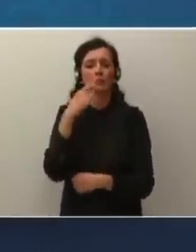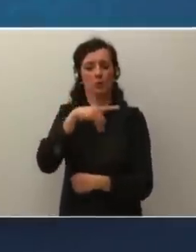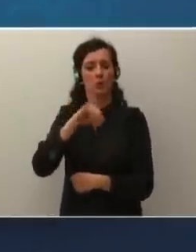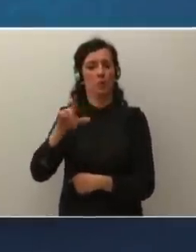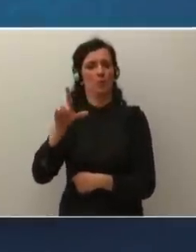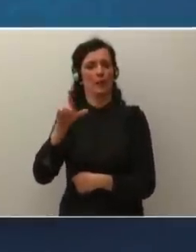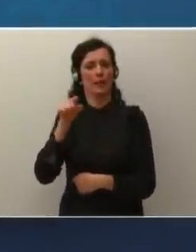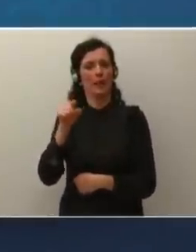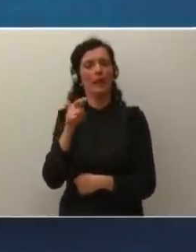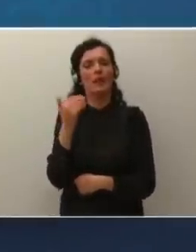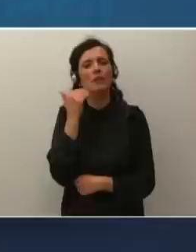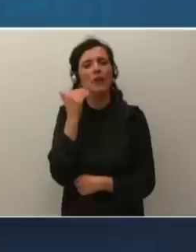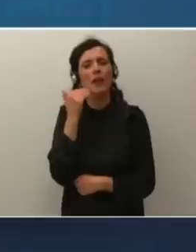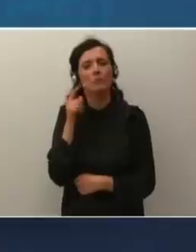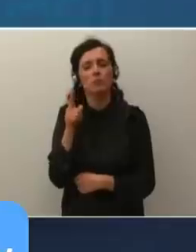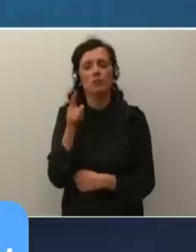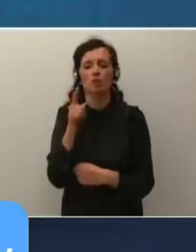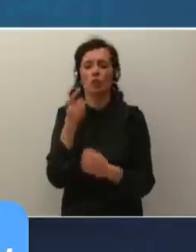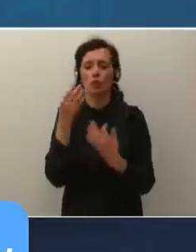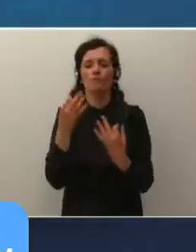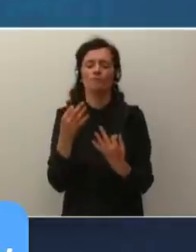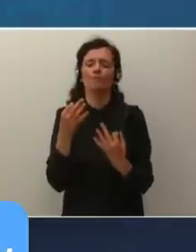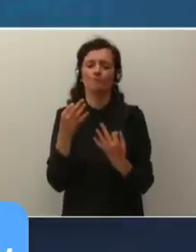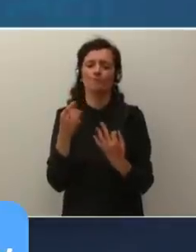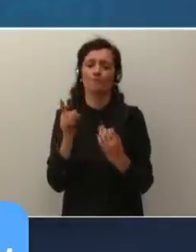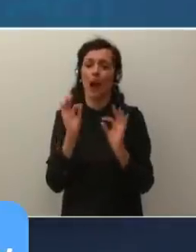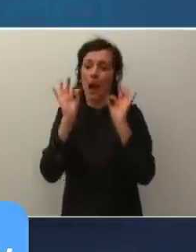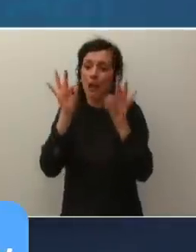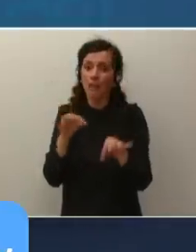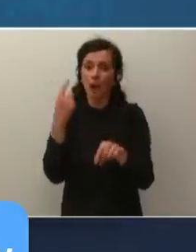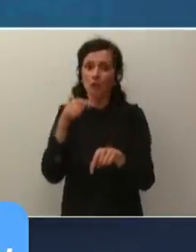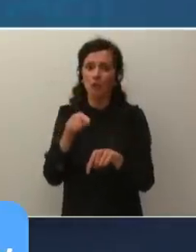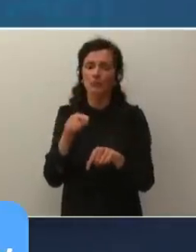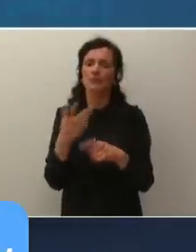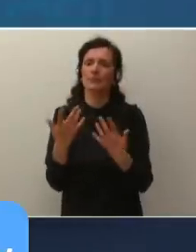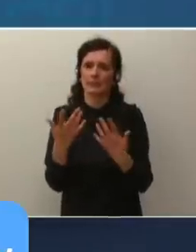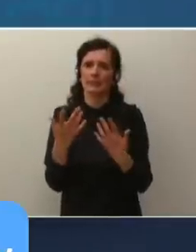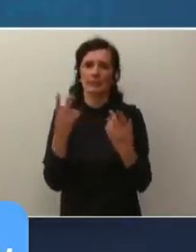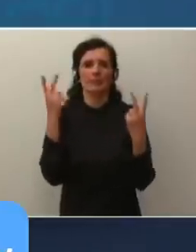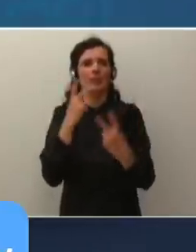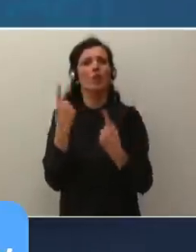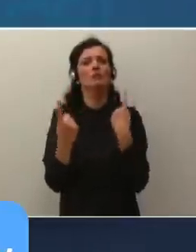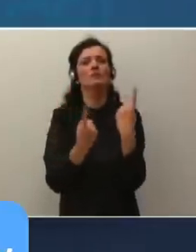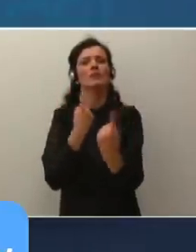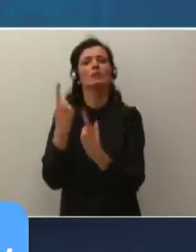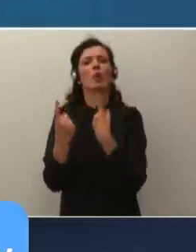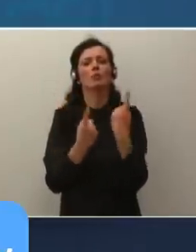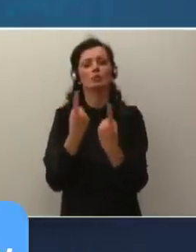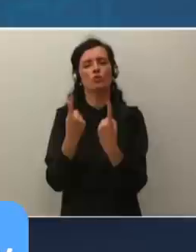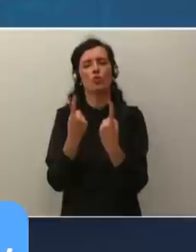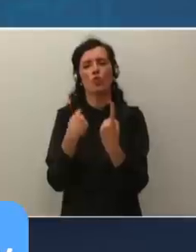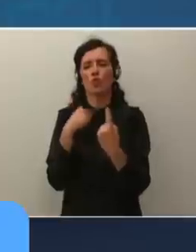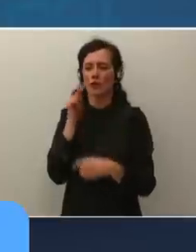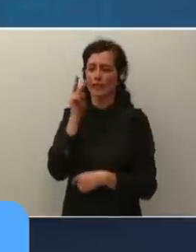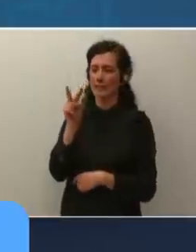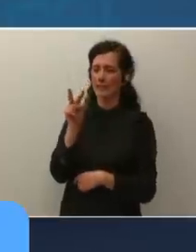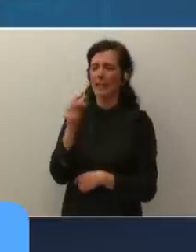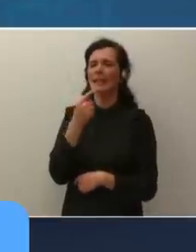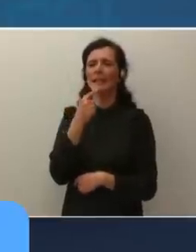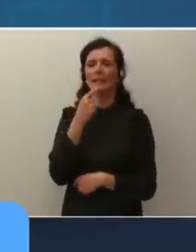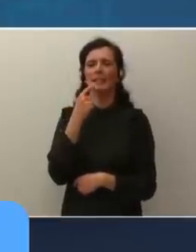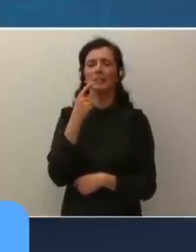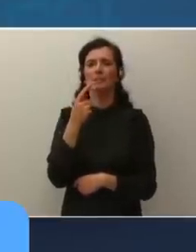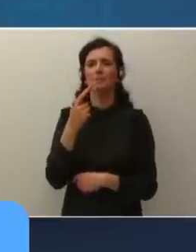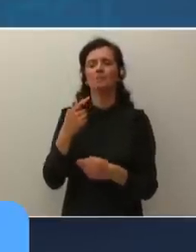il debito PIL, il rapporto debito PIL ha raggiunto, sia una situazione che, giudicata con gli occhi di ieri,